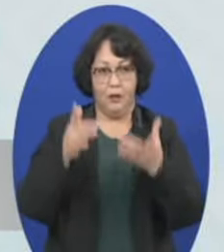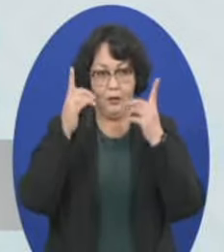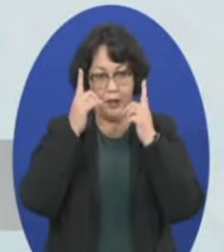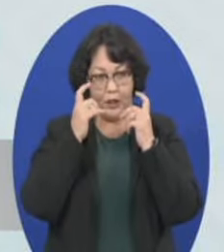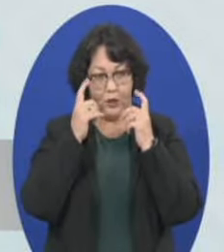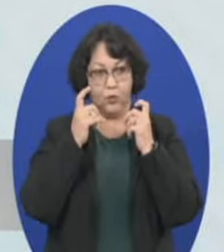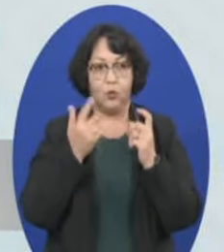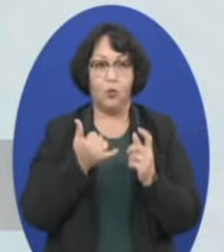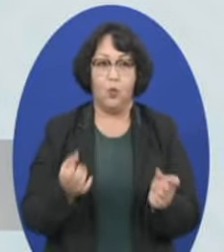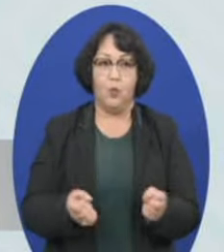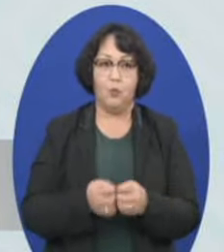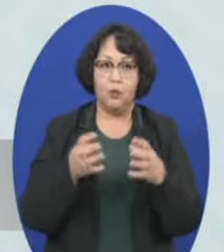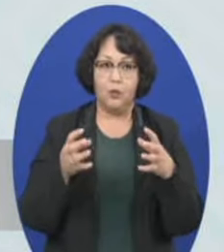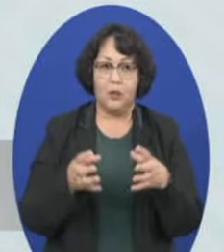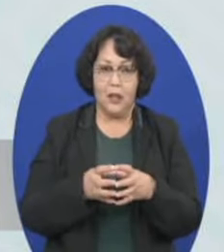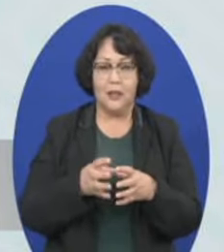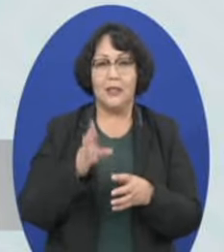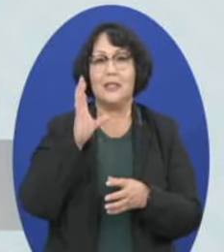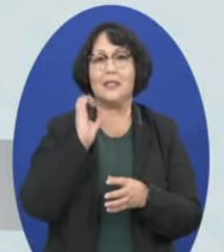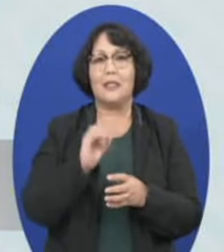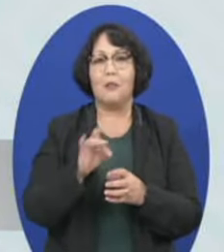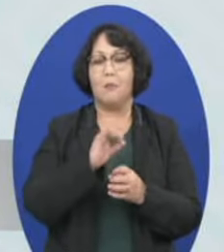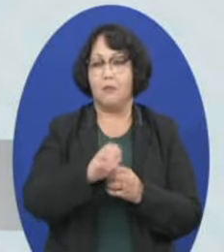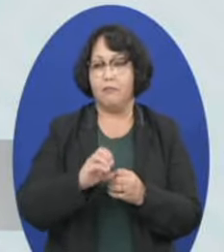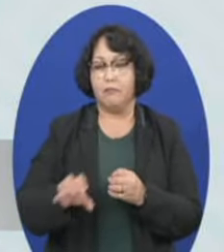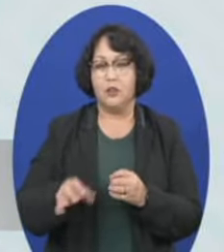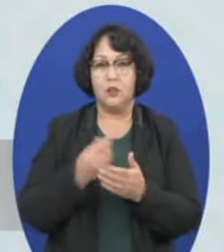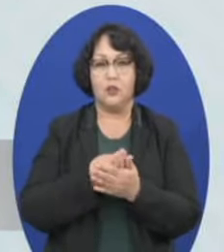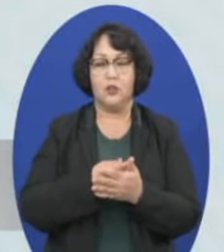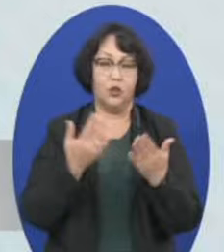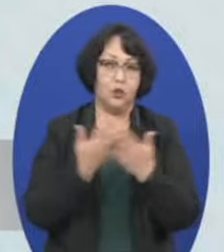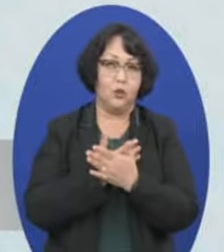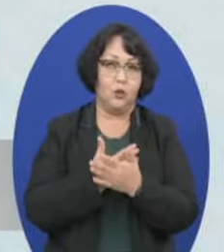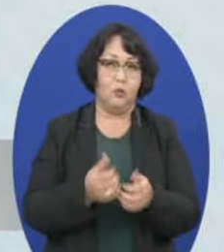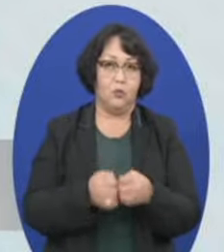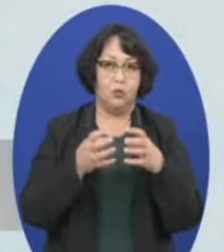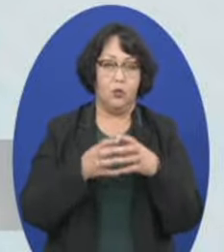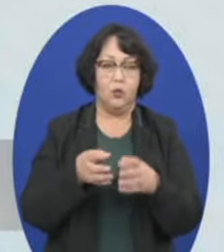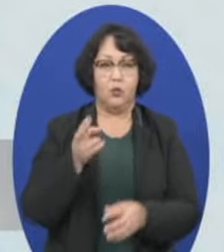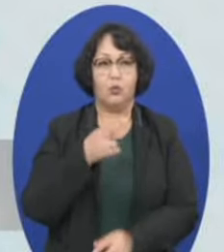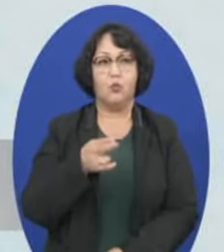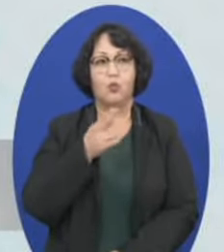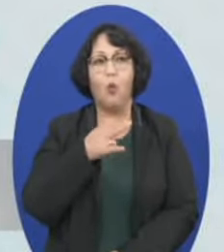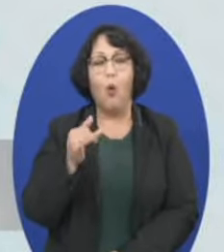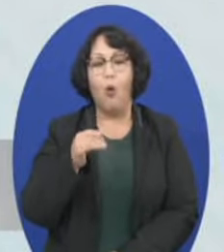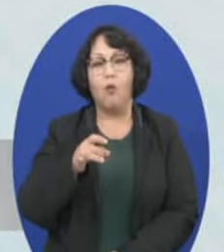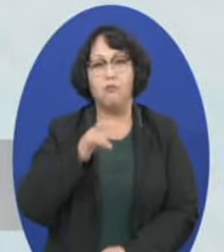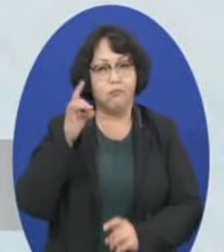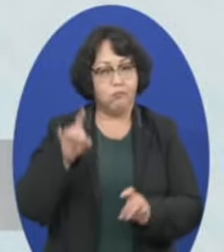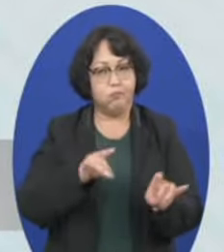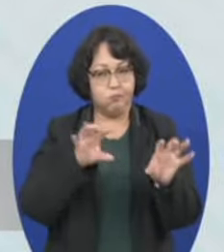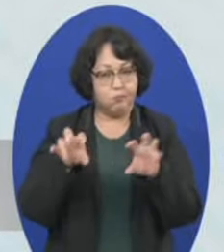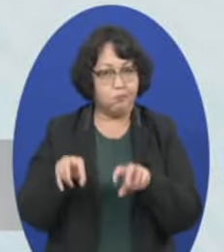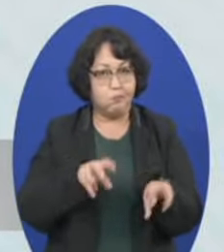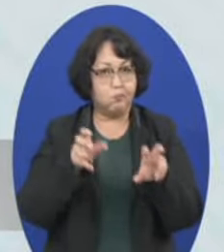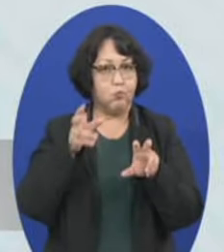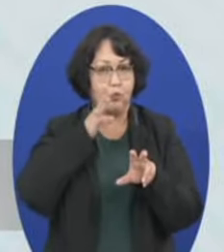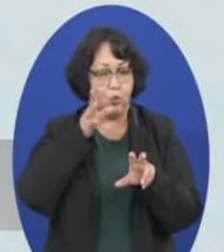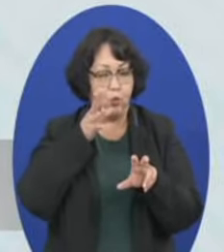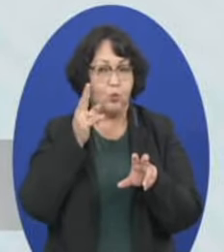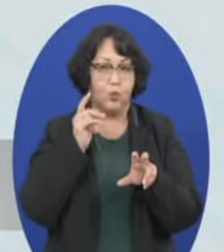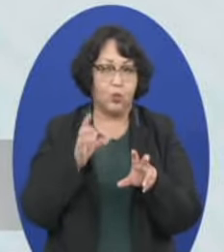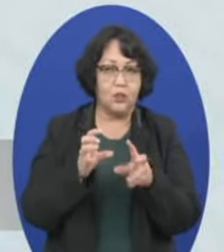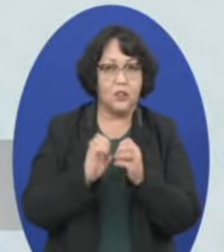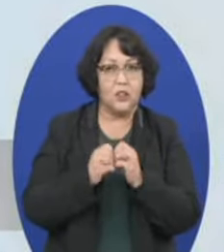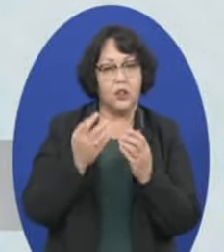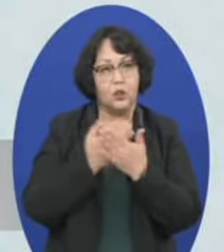гэрэл зураг, за уран бүтээлийн одоо бүх одоо салбарууд тухайлбал одоо кино бүтээгч, дуу дүрс бүтээгч, за кино уран бүтээлд орж байгаа одоо бүх одоо уран